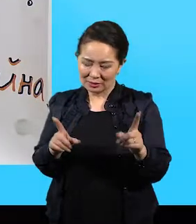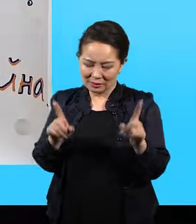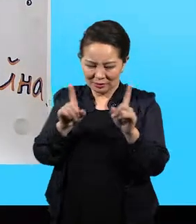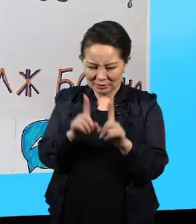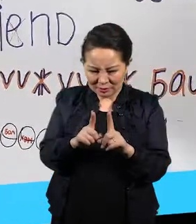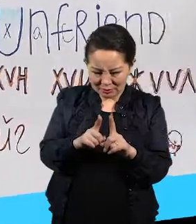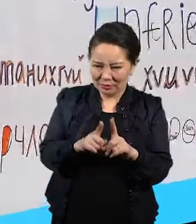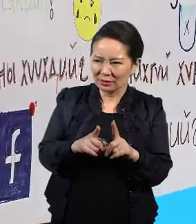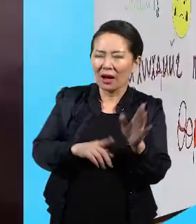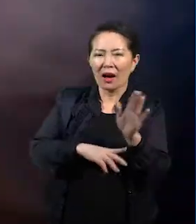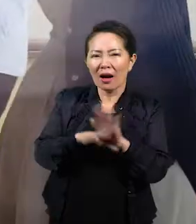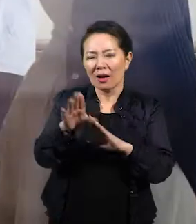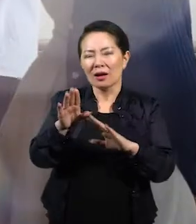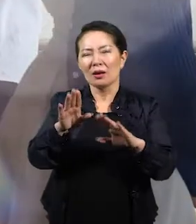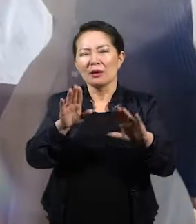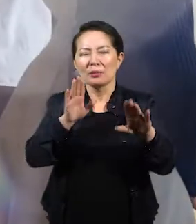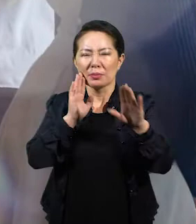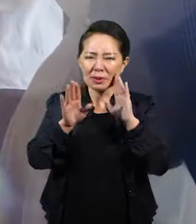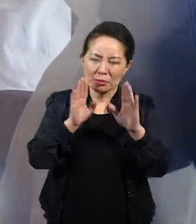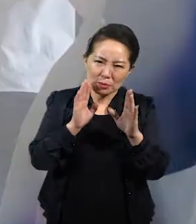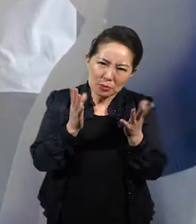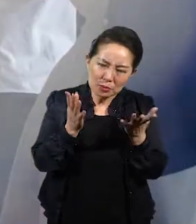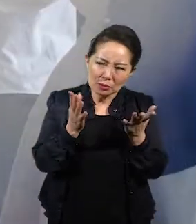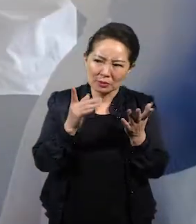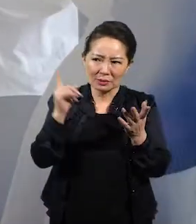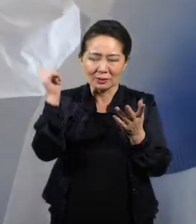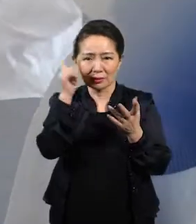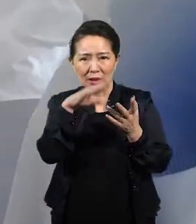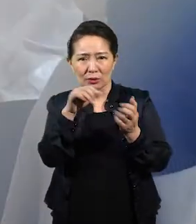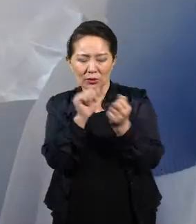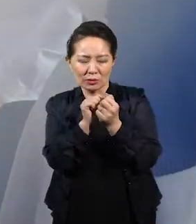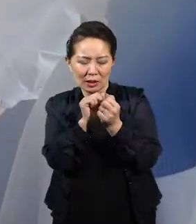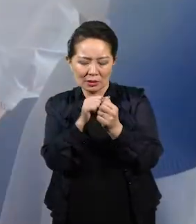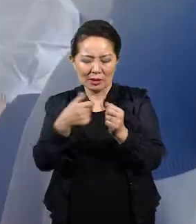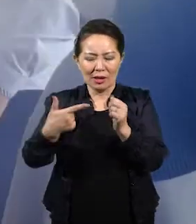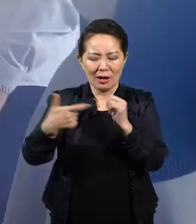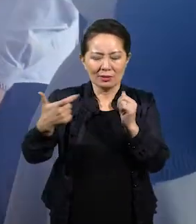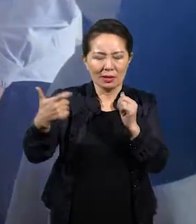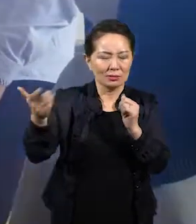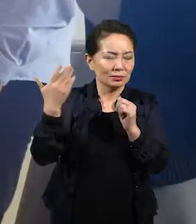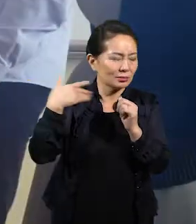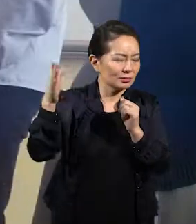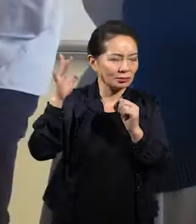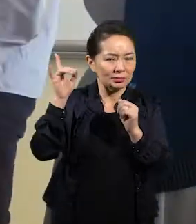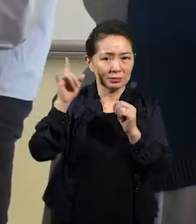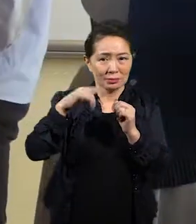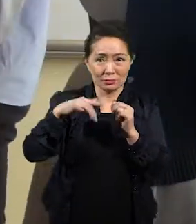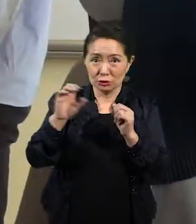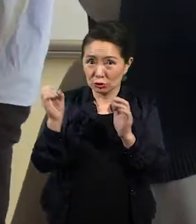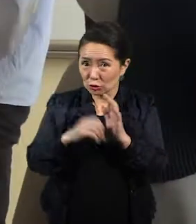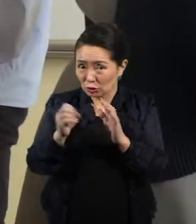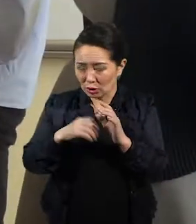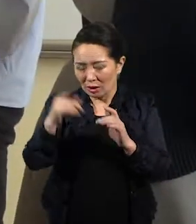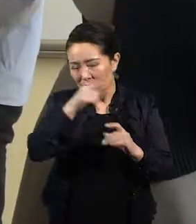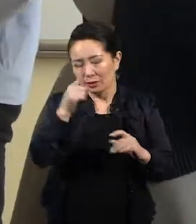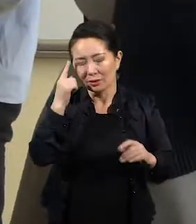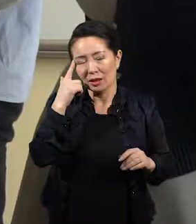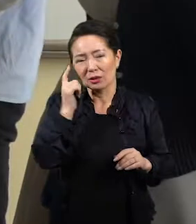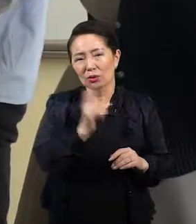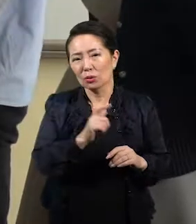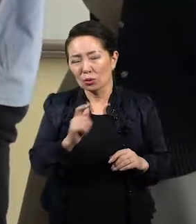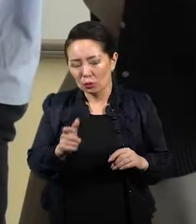нөгөө анфрент заавал Facebook дээр заавал ингэ юу танихгүй найзтай бүгдийг анфрент хийх хэрэгтэй. Таньдаг